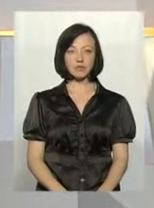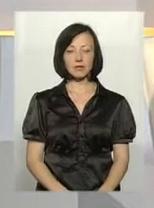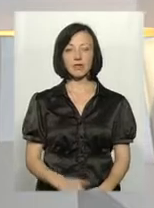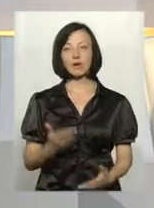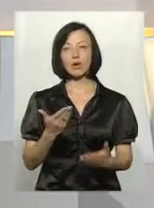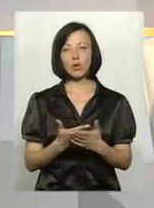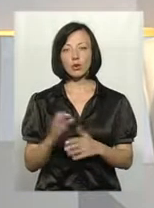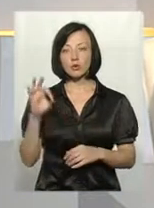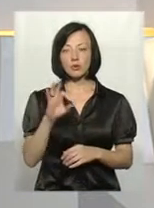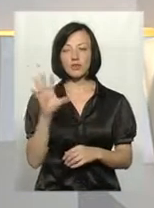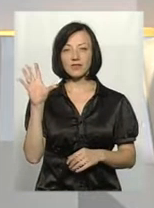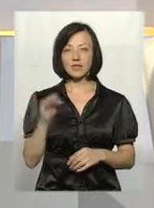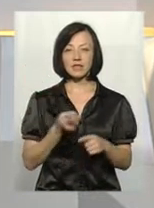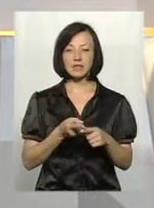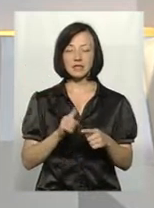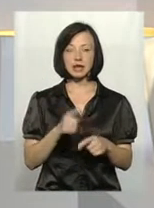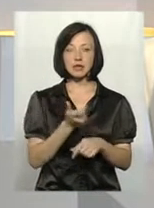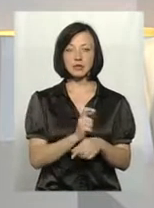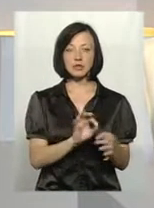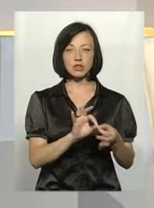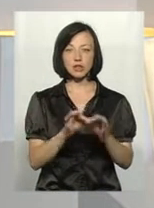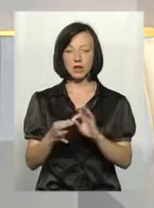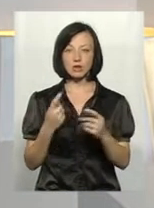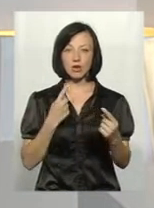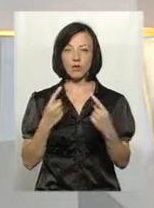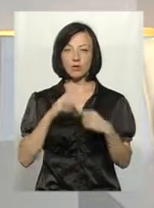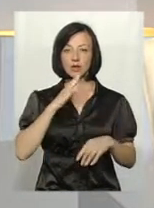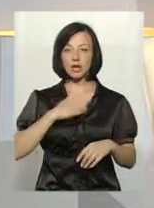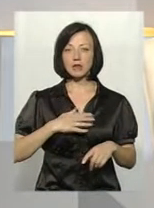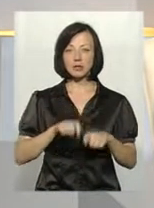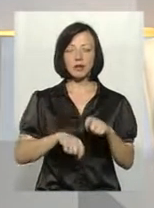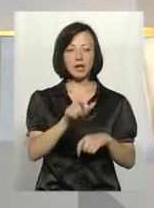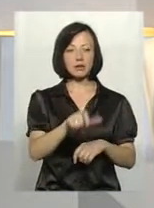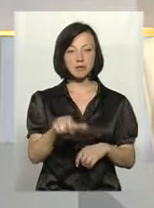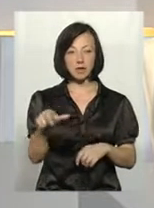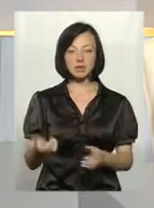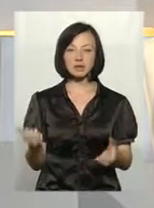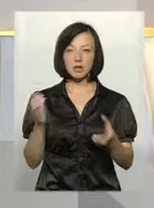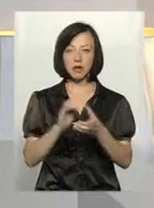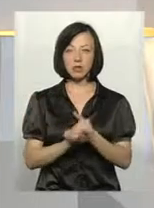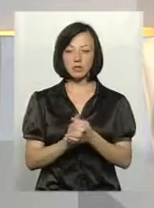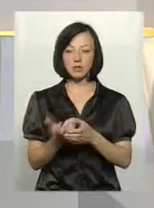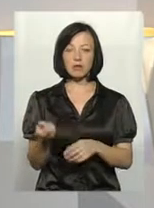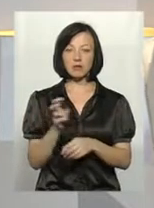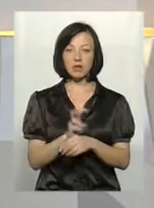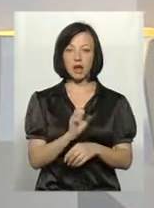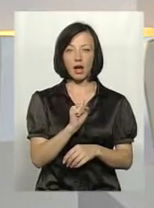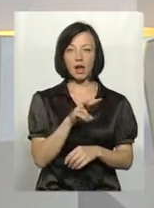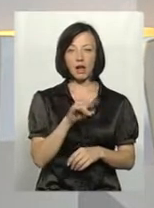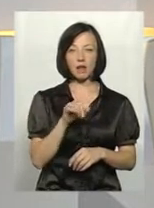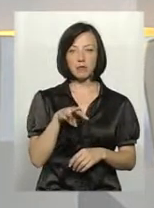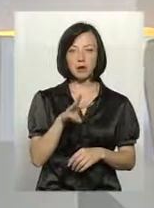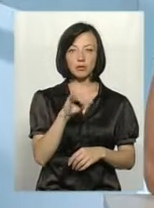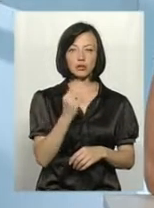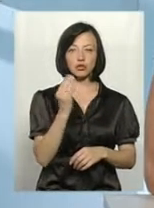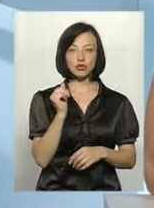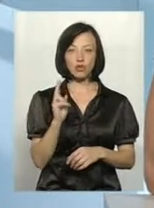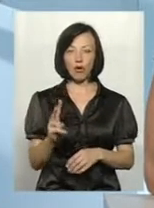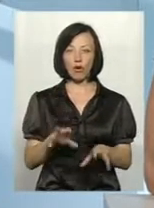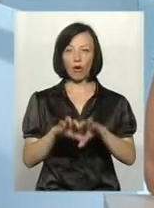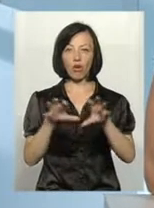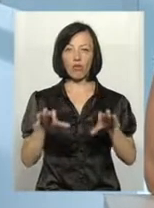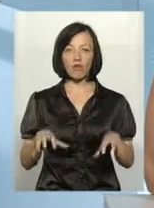Отже, про це все більш детальніше говоримо у студії з нашими експертами. Знайомтеся, до нас сьогодні завітали Алім Міщук, голова об'єднавчого комітету